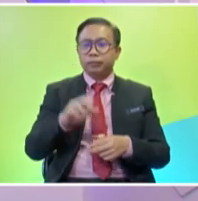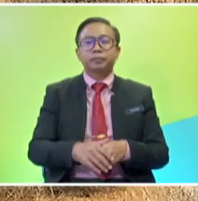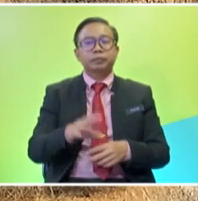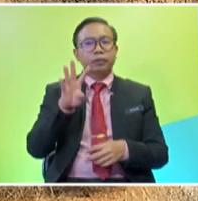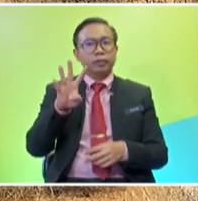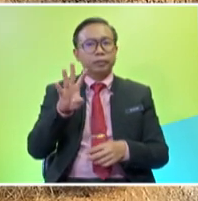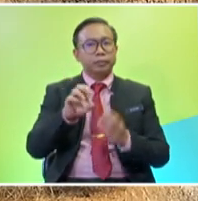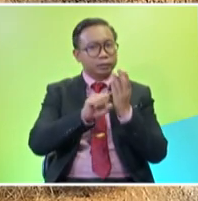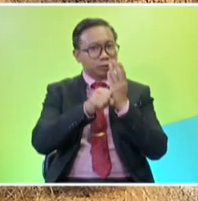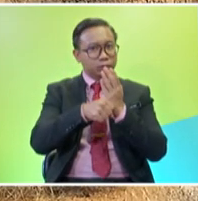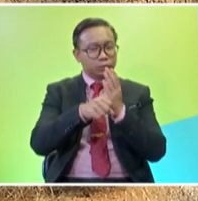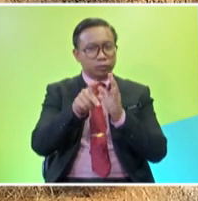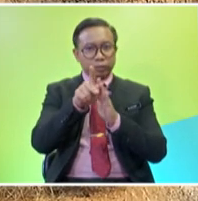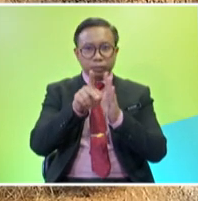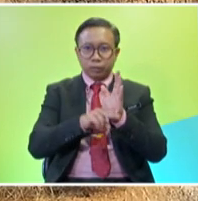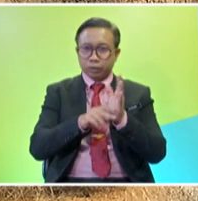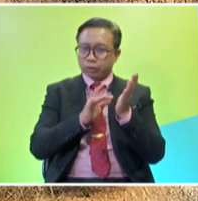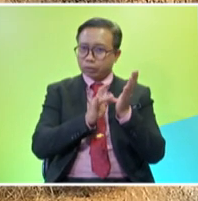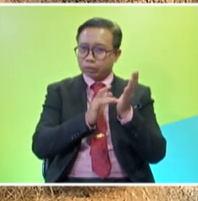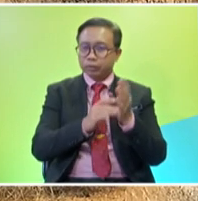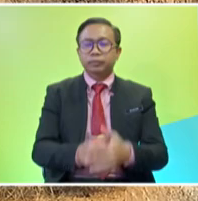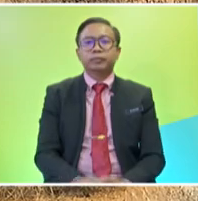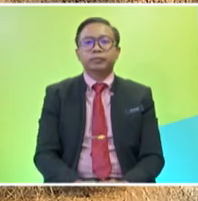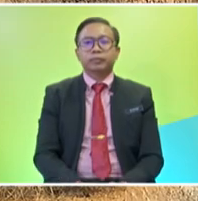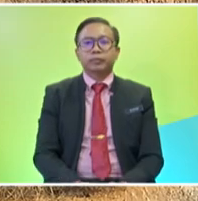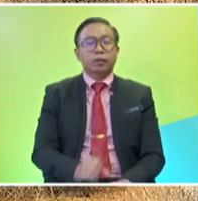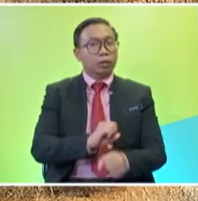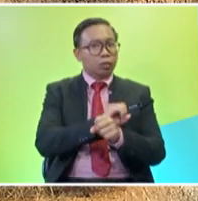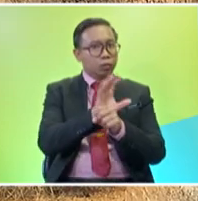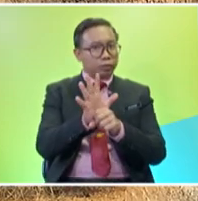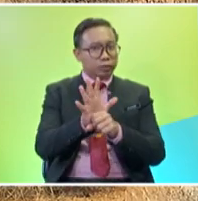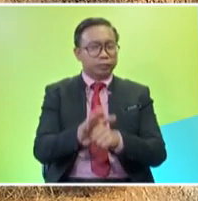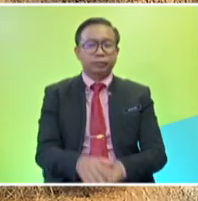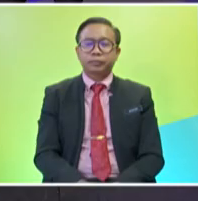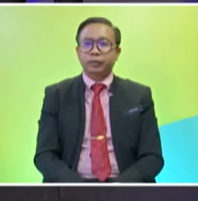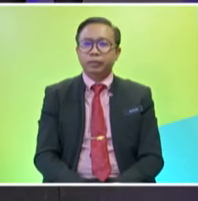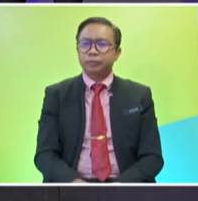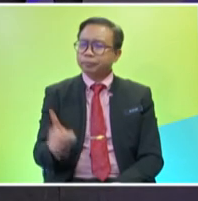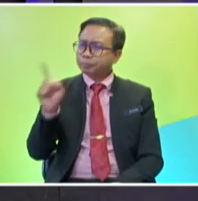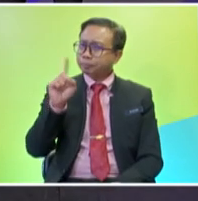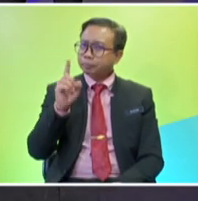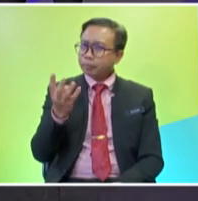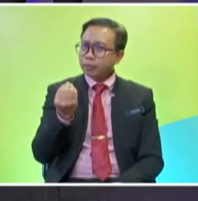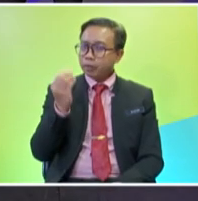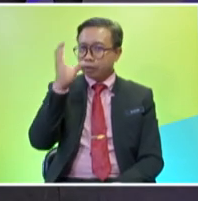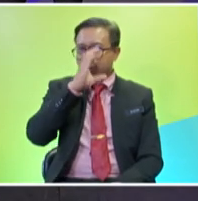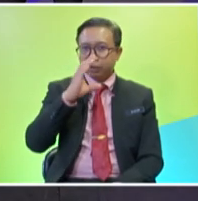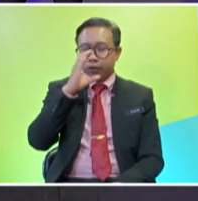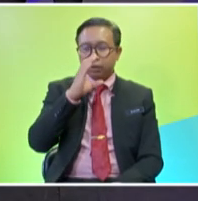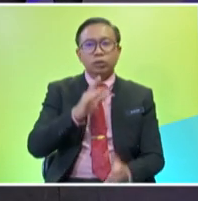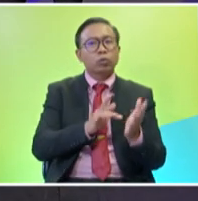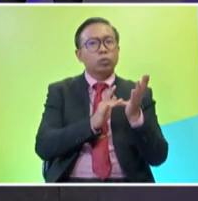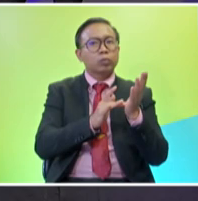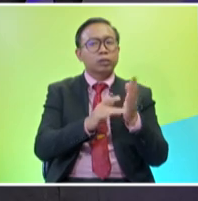sumber perubahan contohnya covid 19 Dunia cari penawar jadi